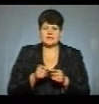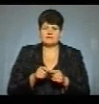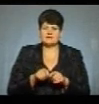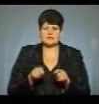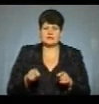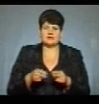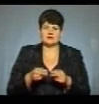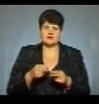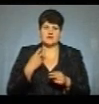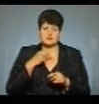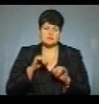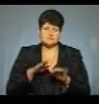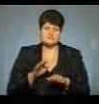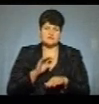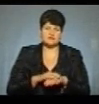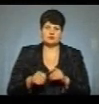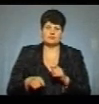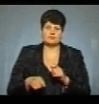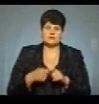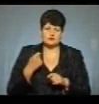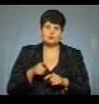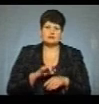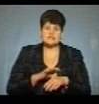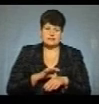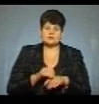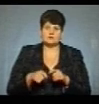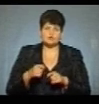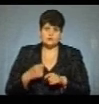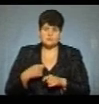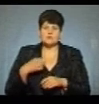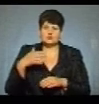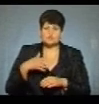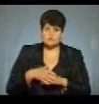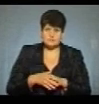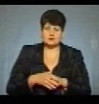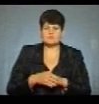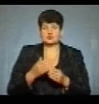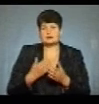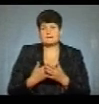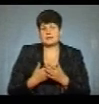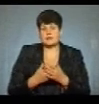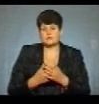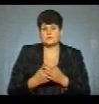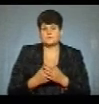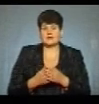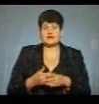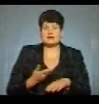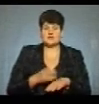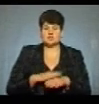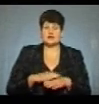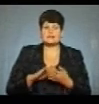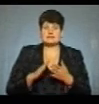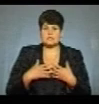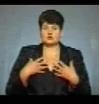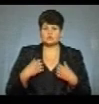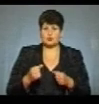за фактом вбивства. Були йому спричинені тілесні ушкодження. Ми розуміємо, що і, напевне, і тяжкий стан здоров'я у